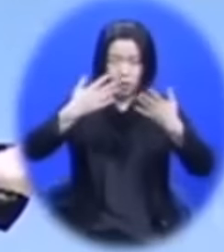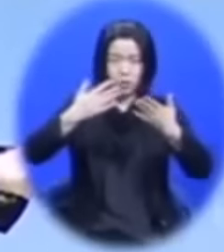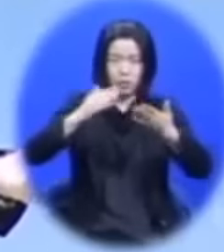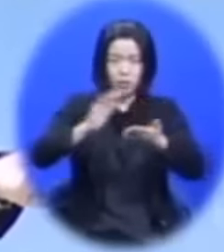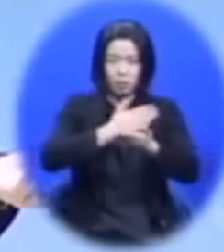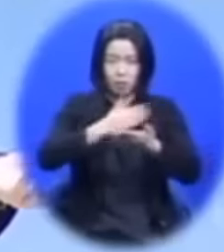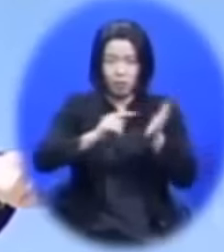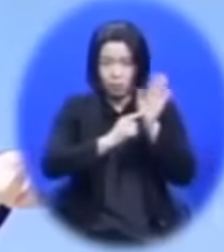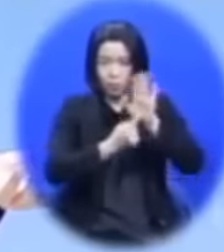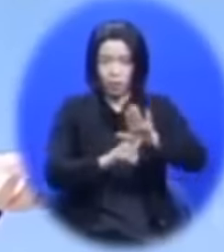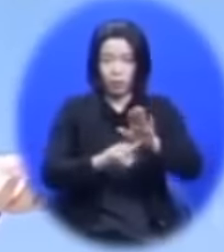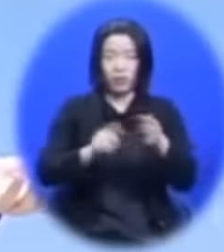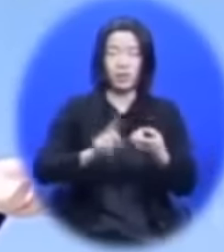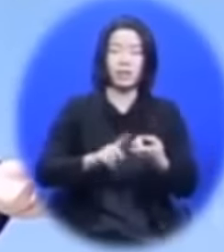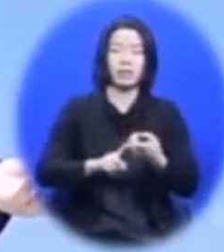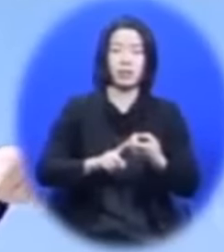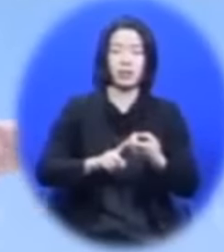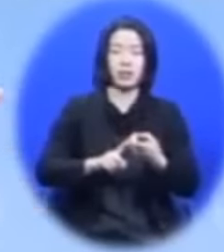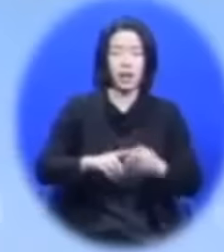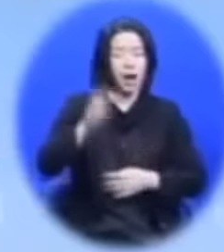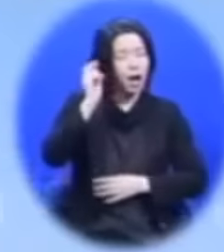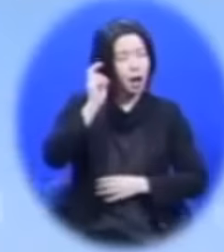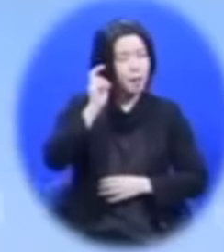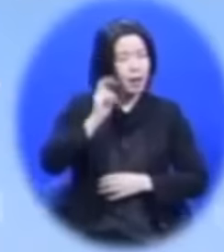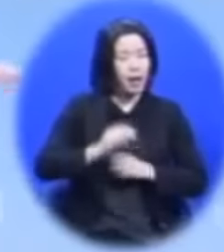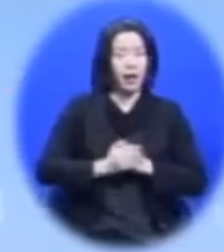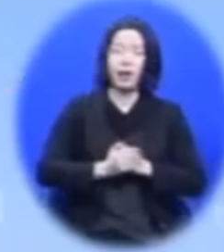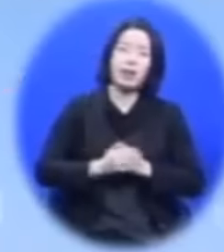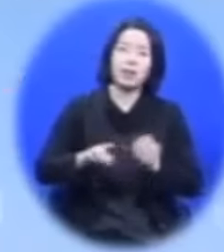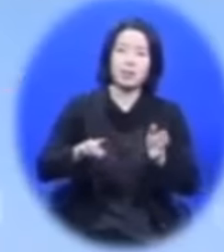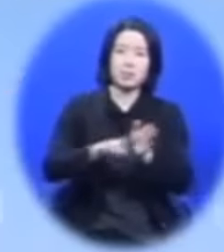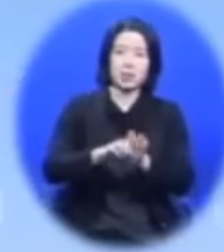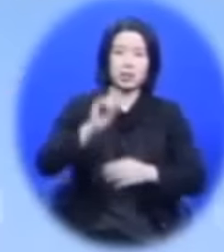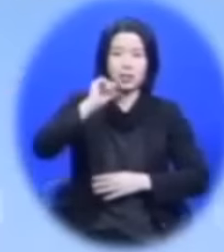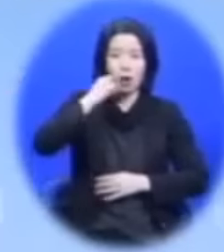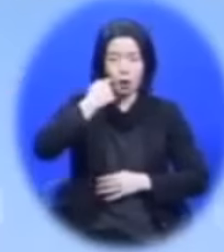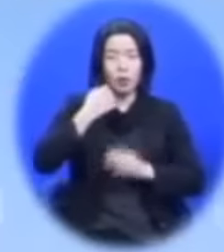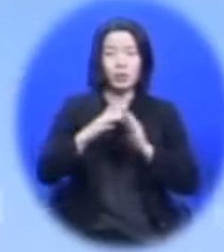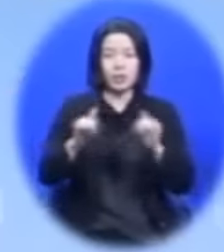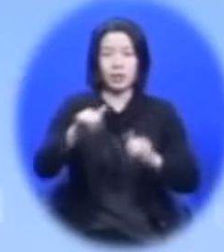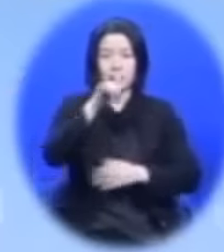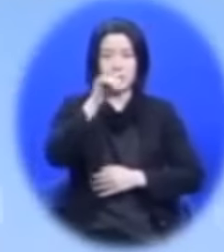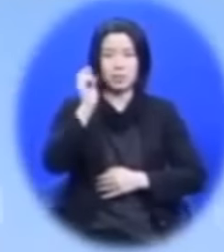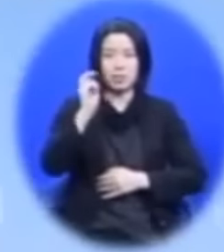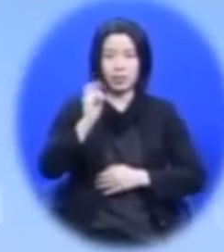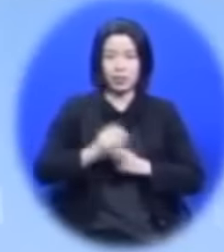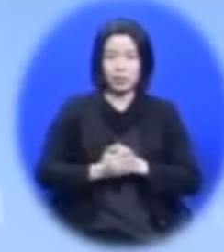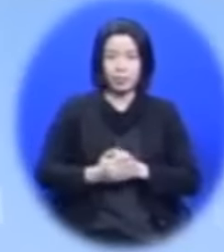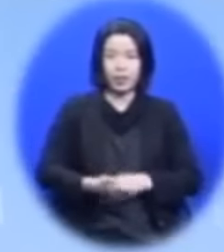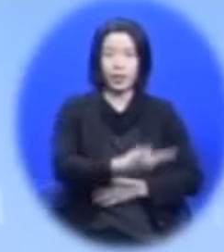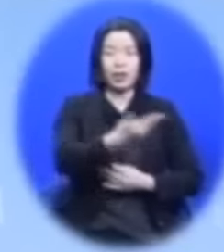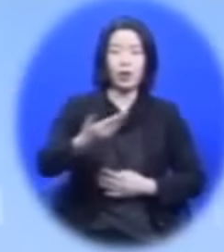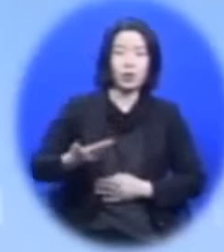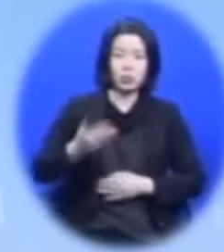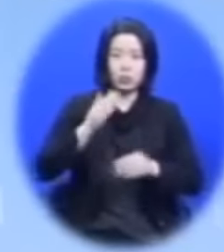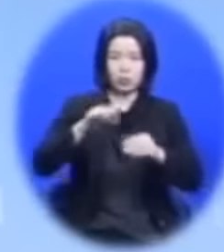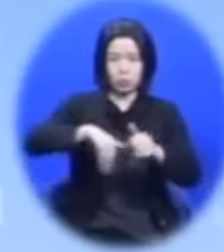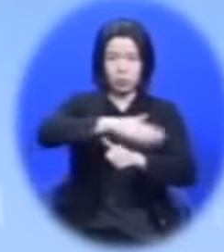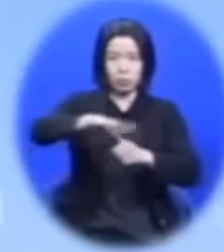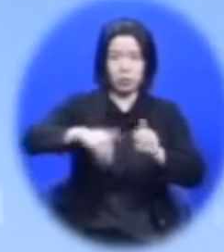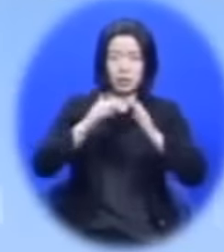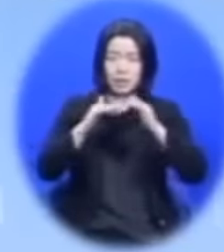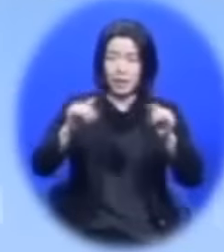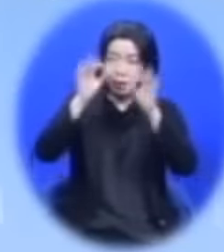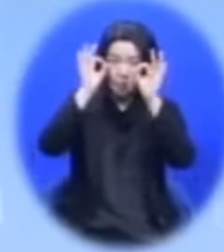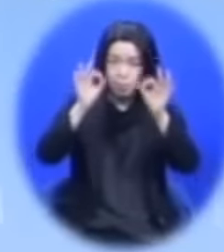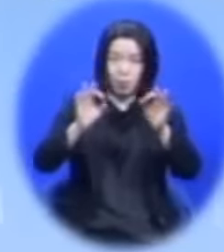드러나는 것에 대해서는 아마 믿어지지 않으시는 분이 있으실 겁니다. 여러분은 여러분 주변 사람들을 볼